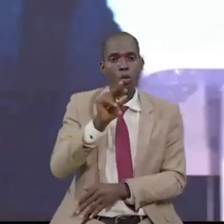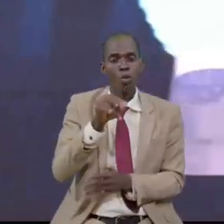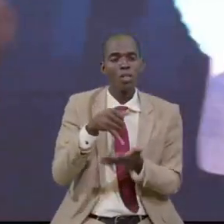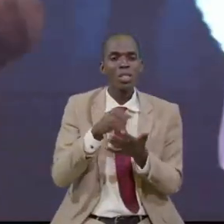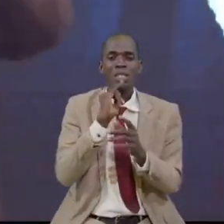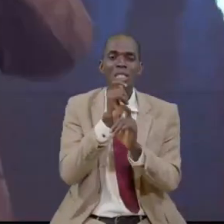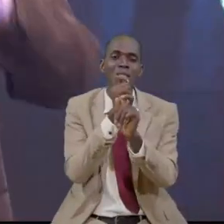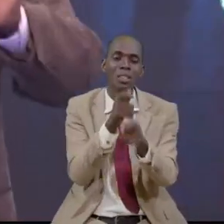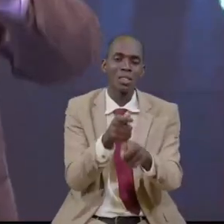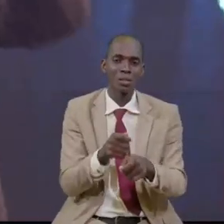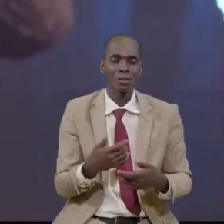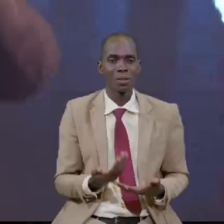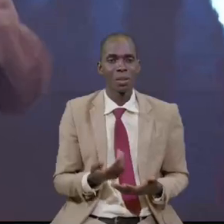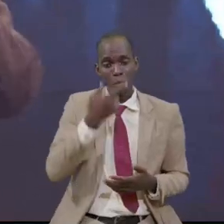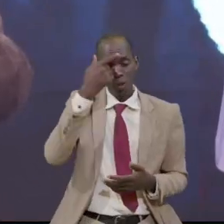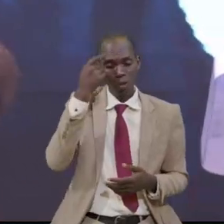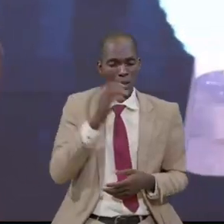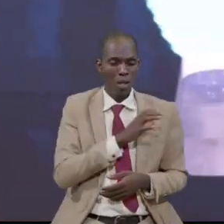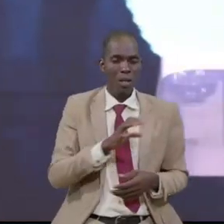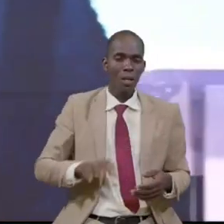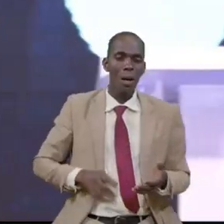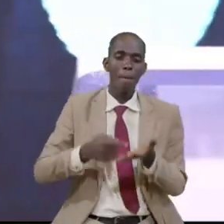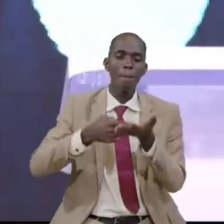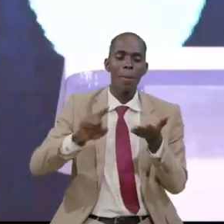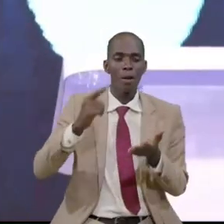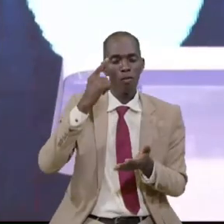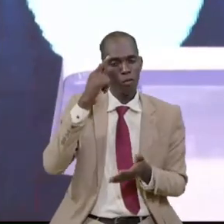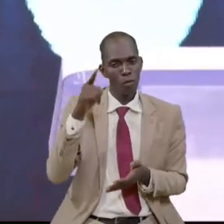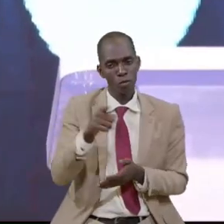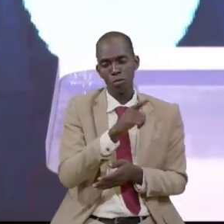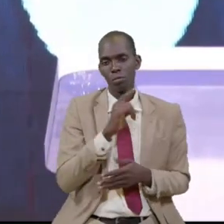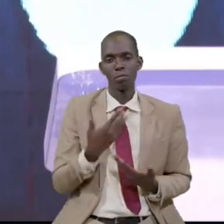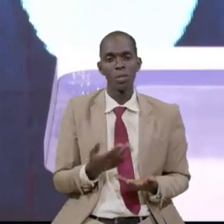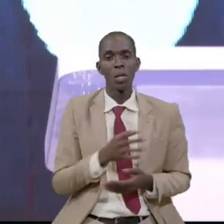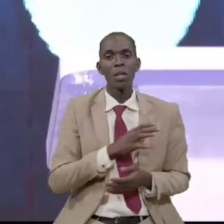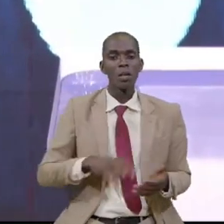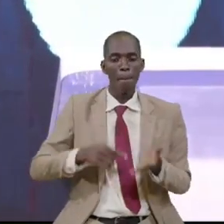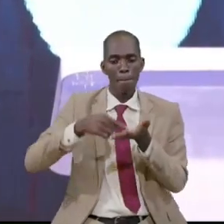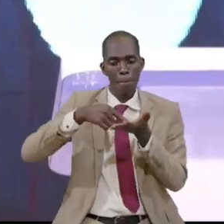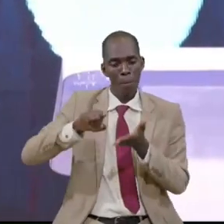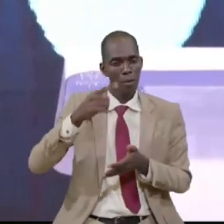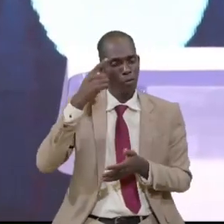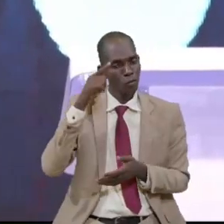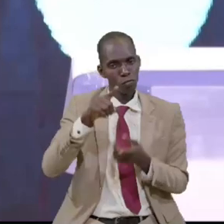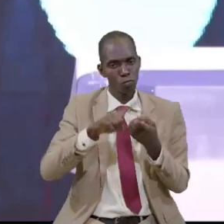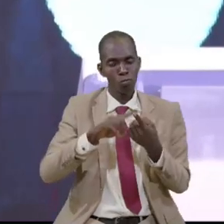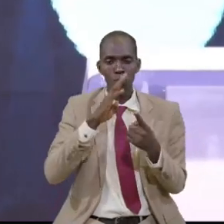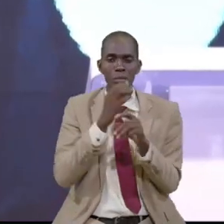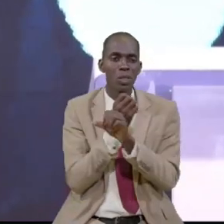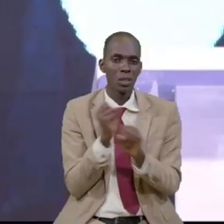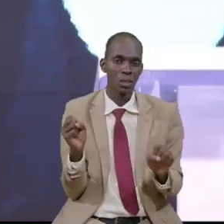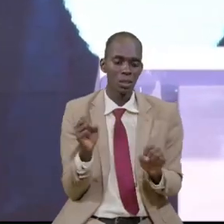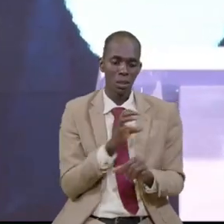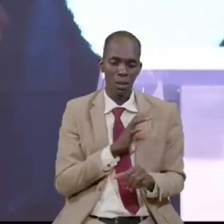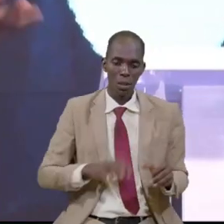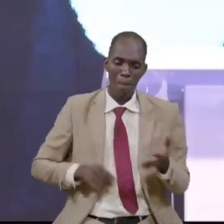Christ a tout payé. Il a payé pour votre salut. Il a payé pour